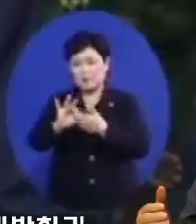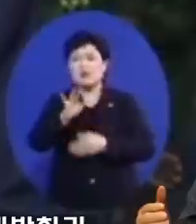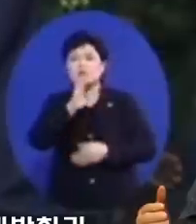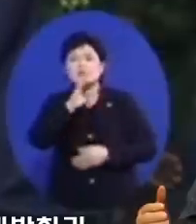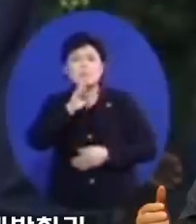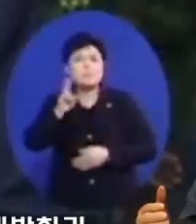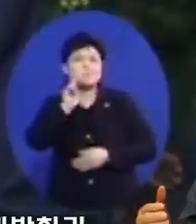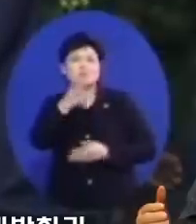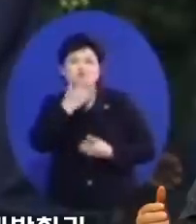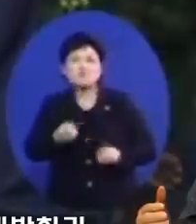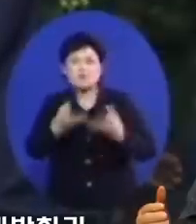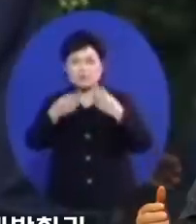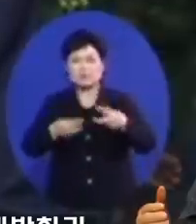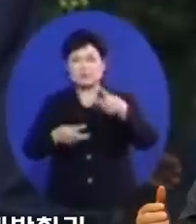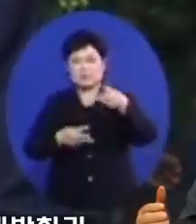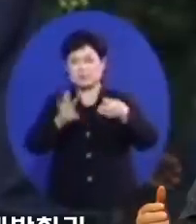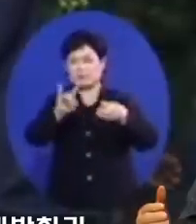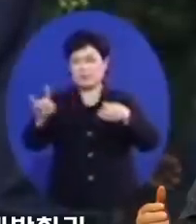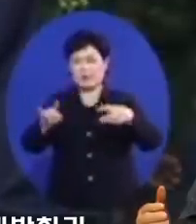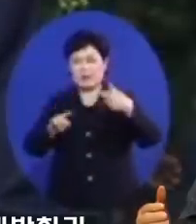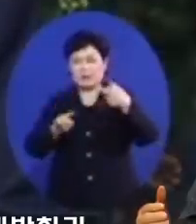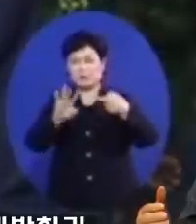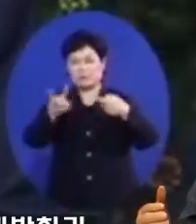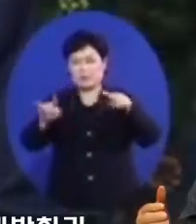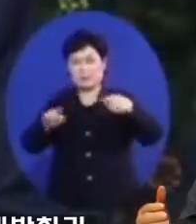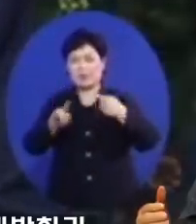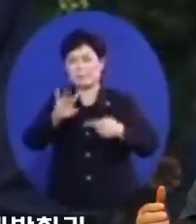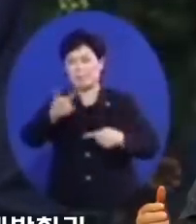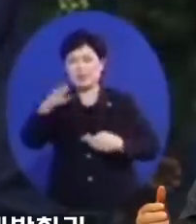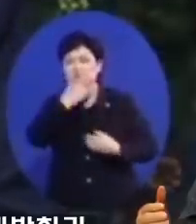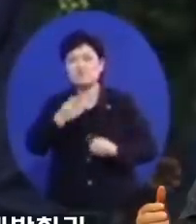주셔서 30배, 60배, 100배가 되게 만들어주는 것입니다.